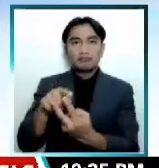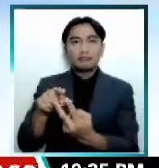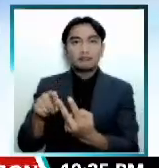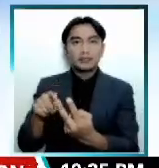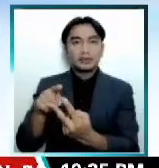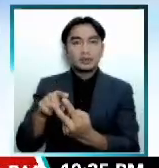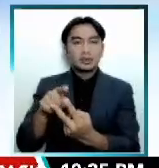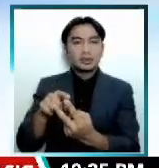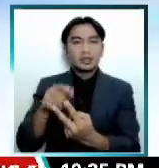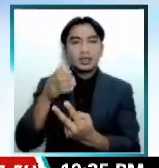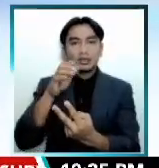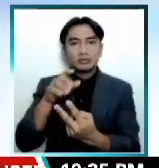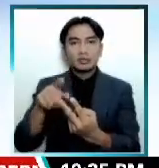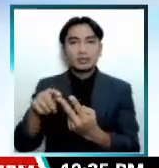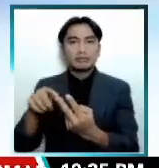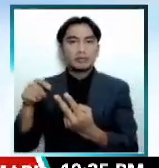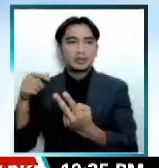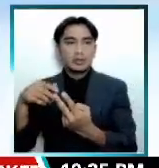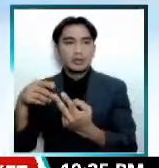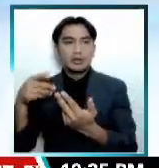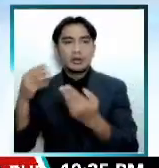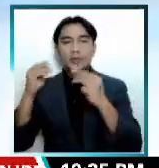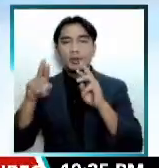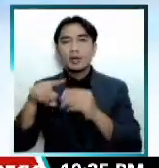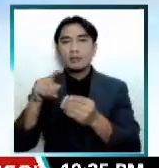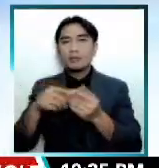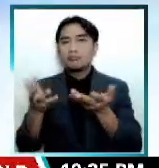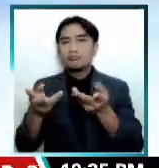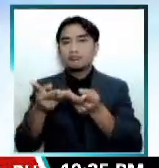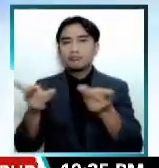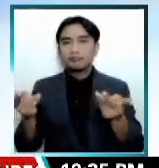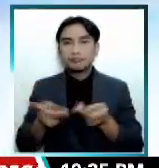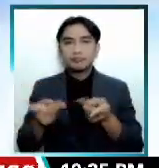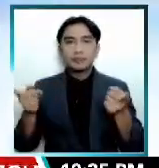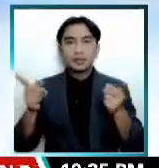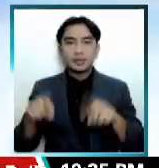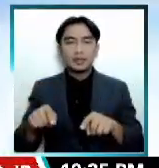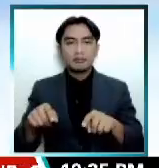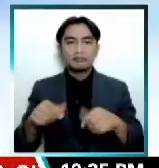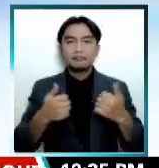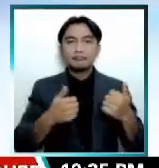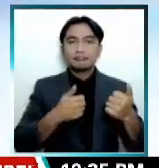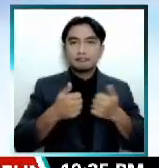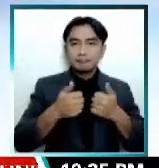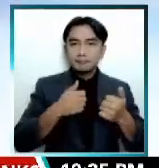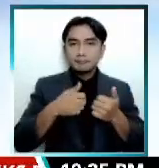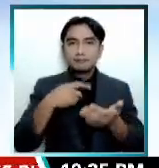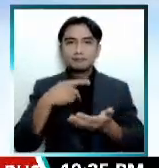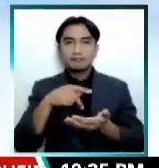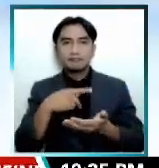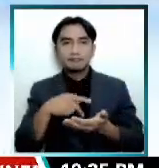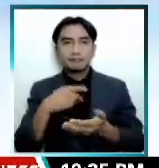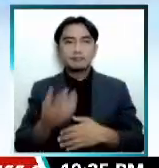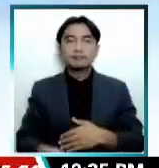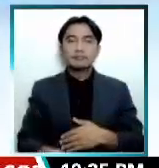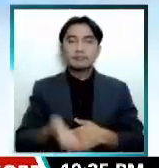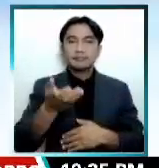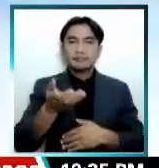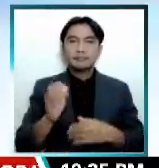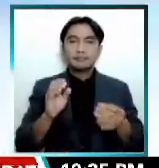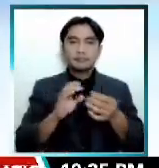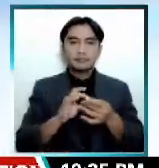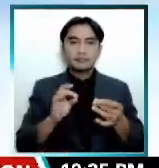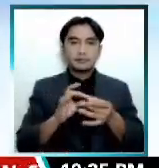City Mayor Michael Rama sa venue ng Grand Ritual Showdown. Mula sa Cebu City, may live report si Fe Marie Dumabok